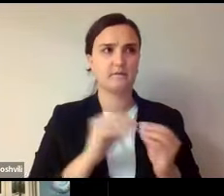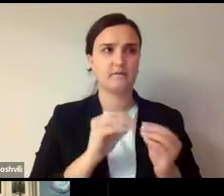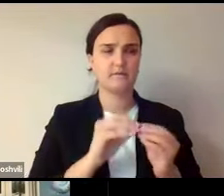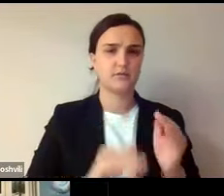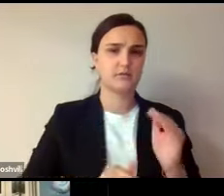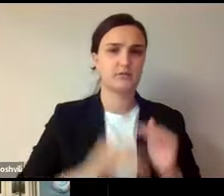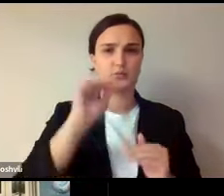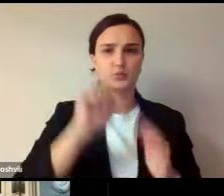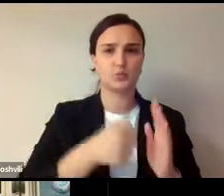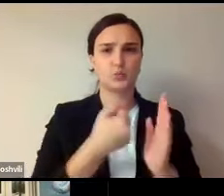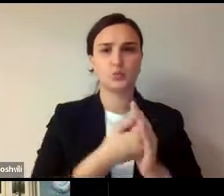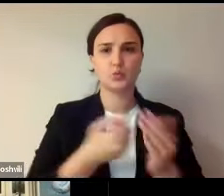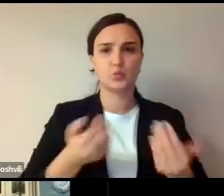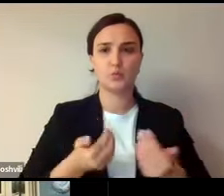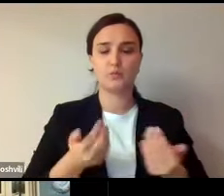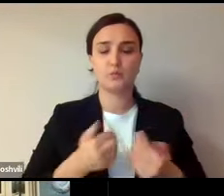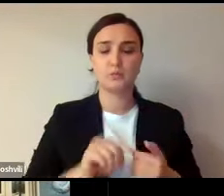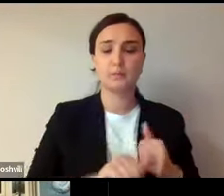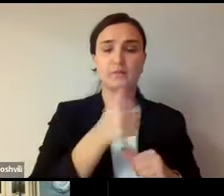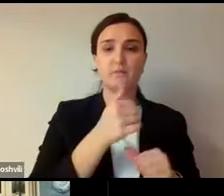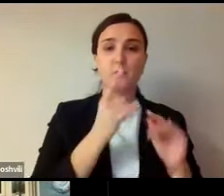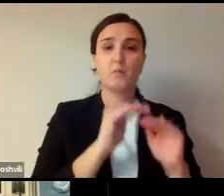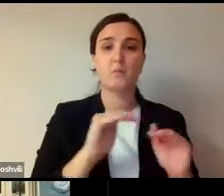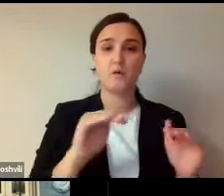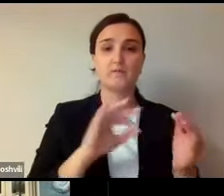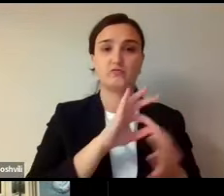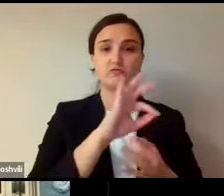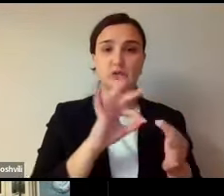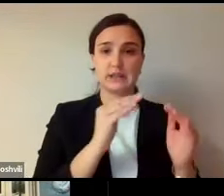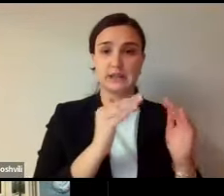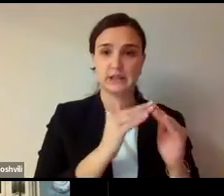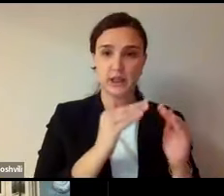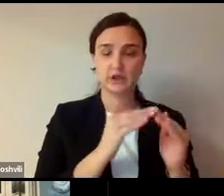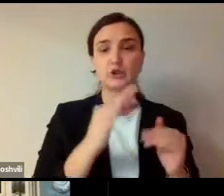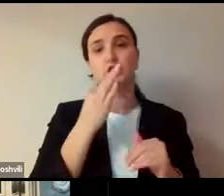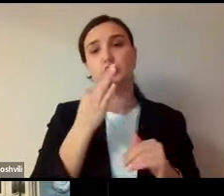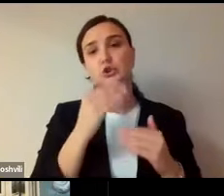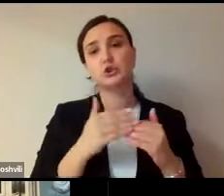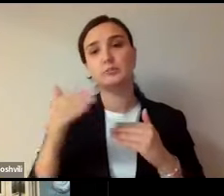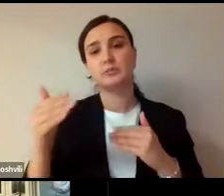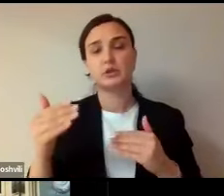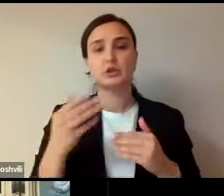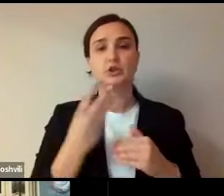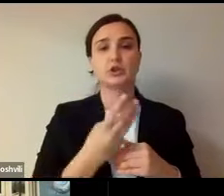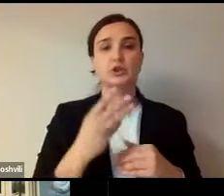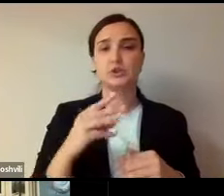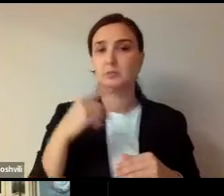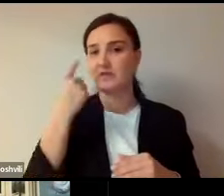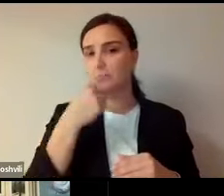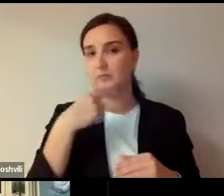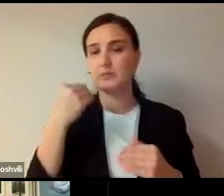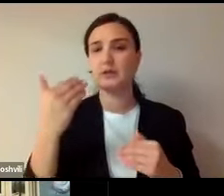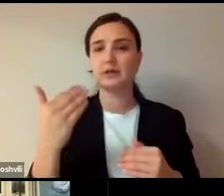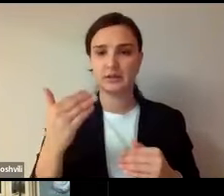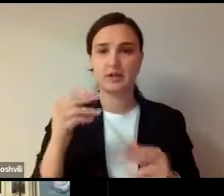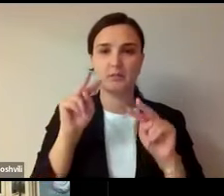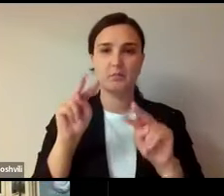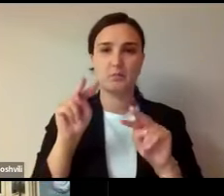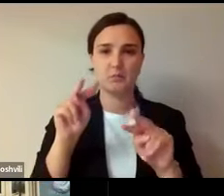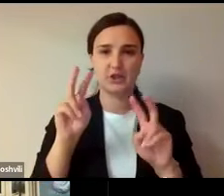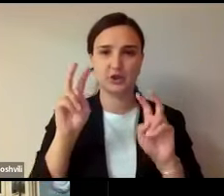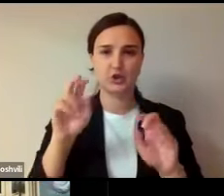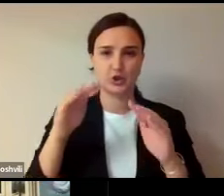იზრდებოდა ჯერ ბავშვთა სახლში და შემდგომ უკვე შეზღუდული შესაძლებლობების მქონე პირთა პანსიონატებში.